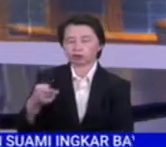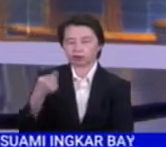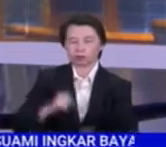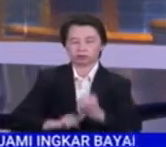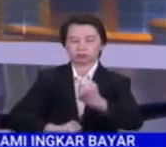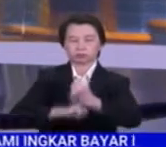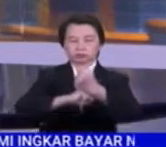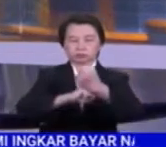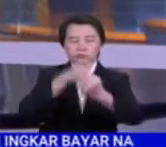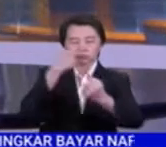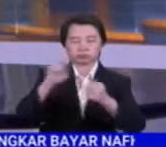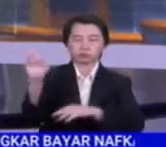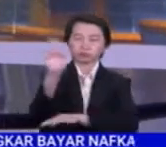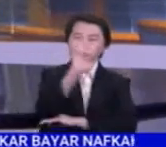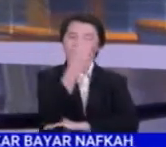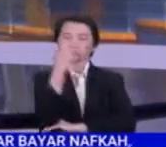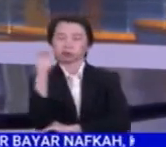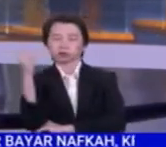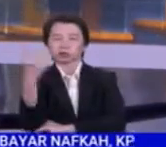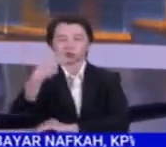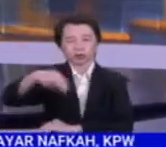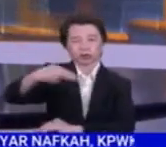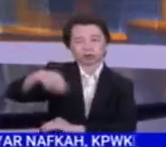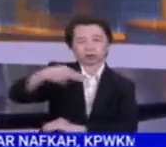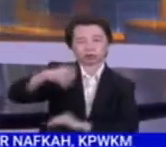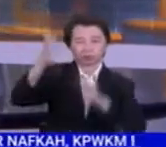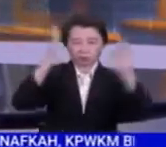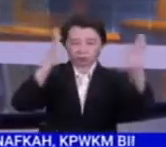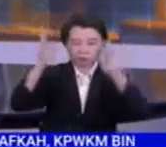menyokong agenda penghijauan Malaysia angkasa.